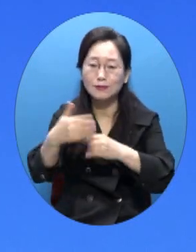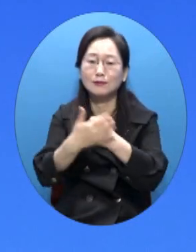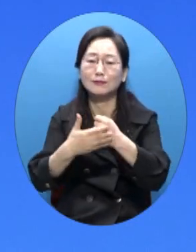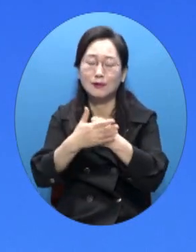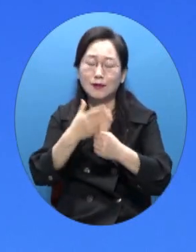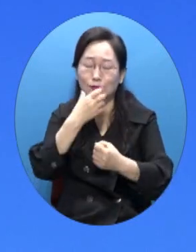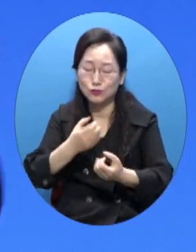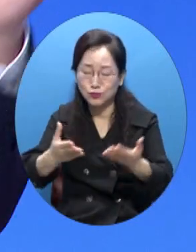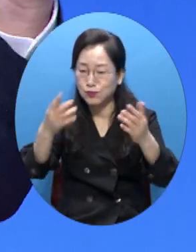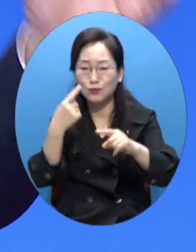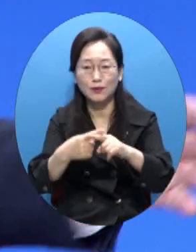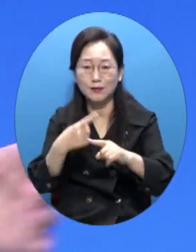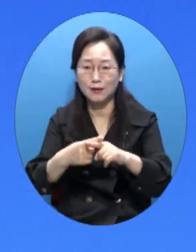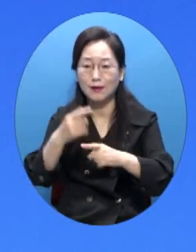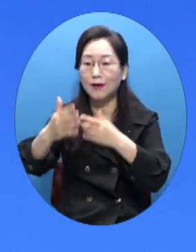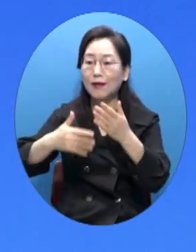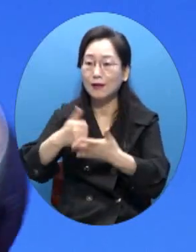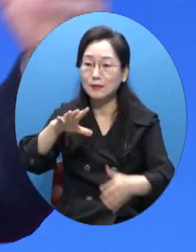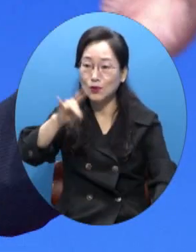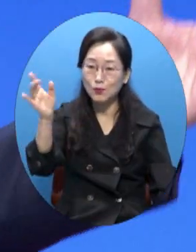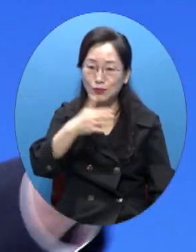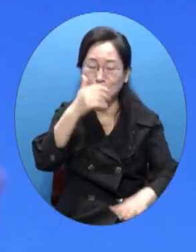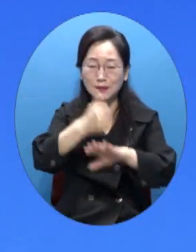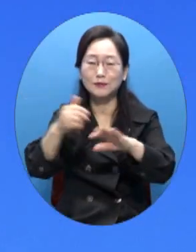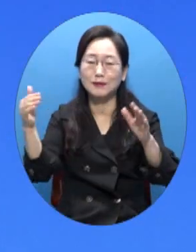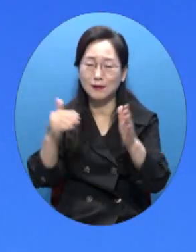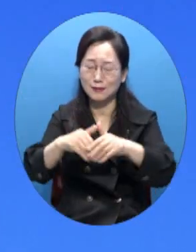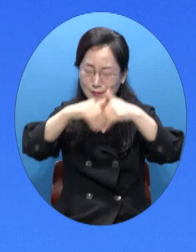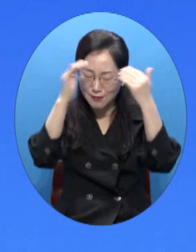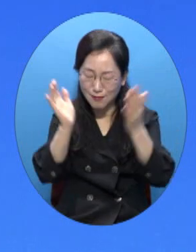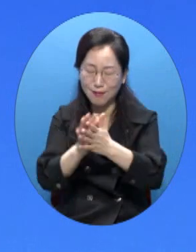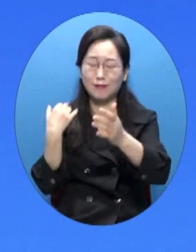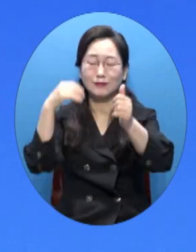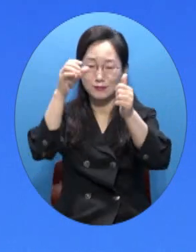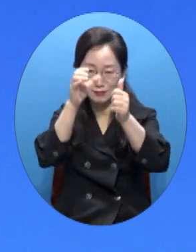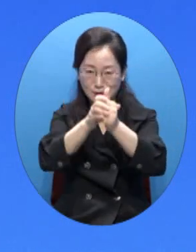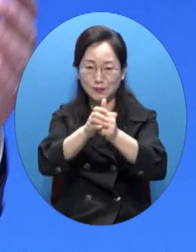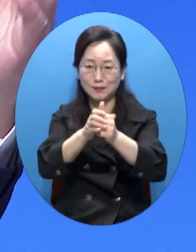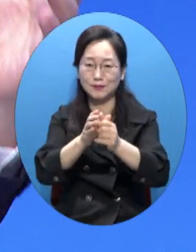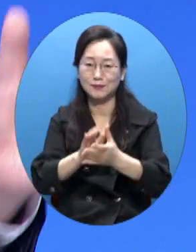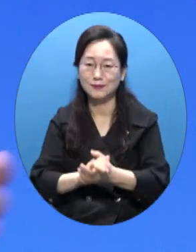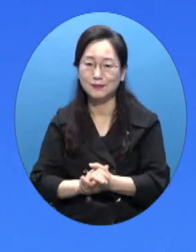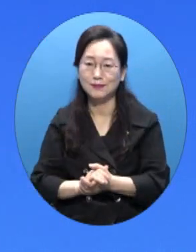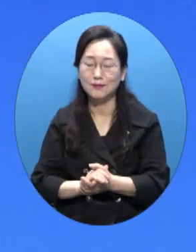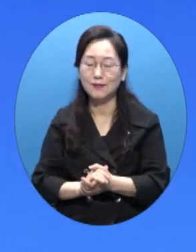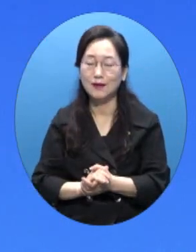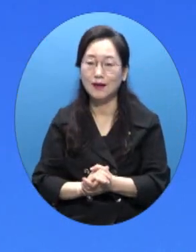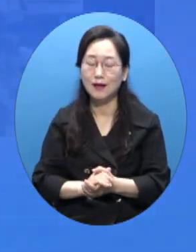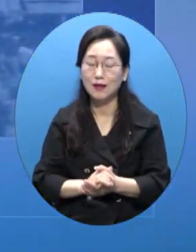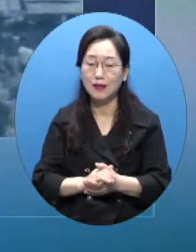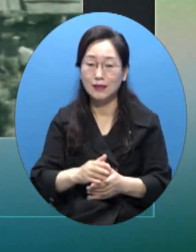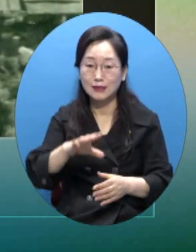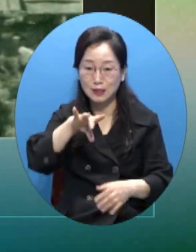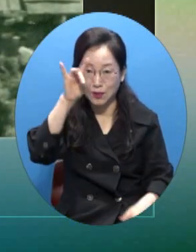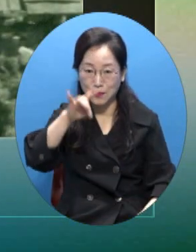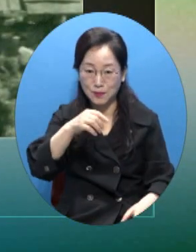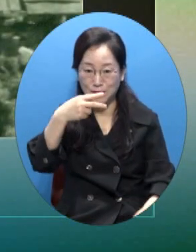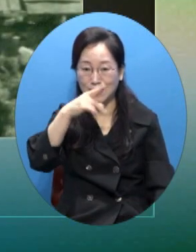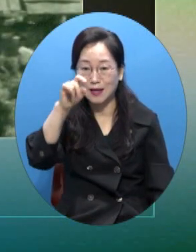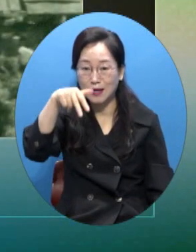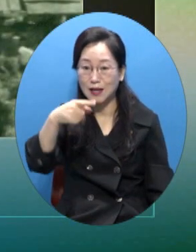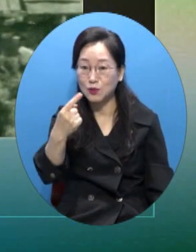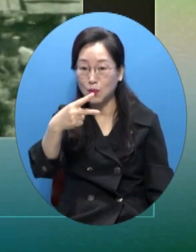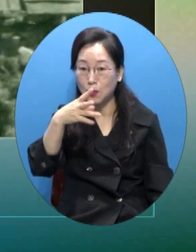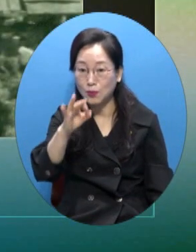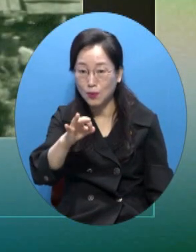모릅니다. 하나님께서 처음부터 끝까지 모든 일을 다 이루셨습니다. 저 대두동 천막에 65년